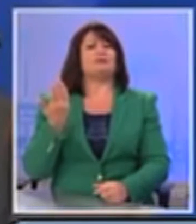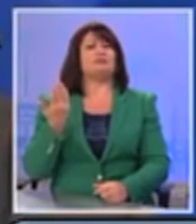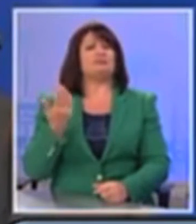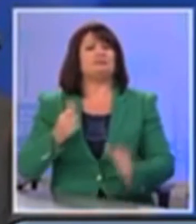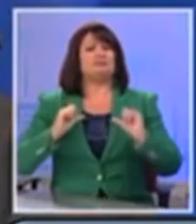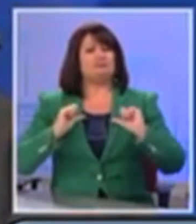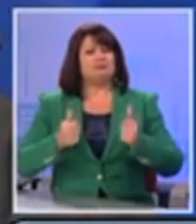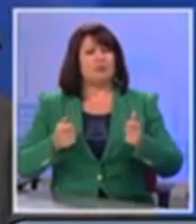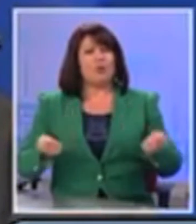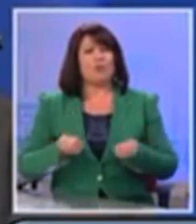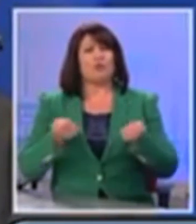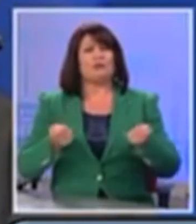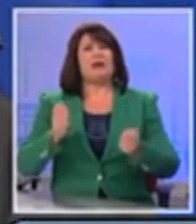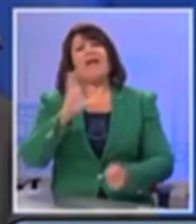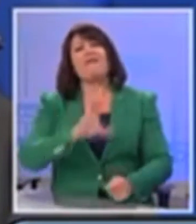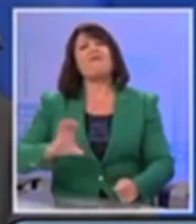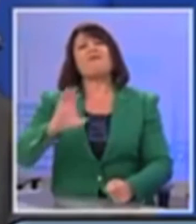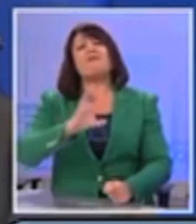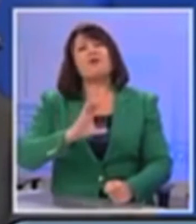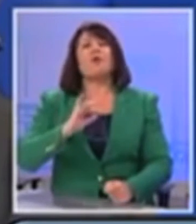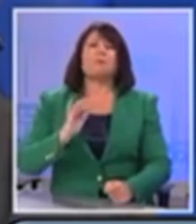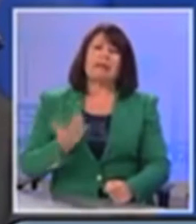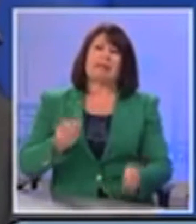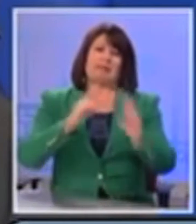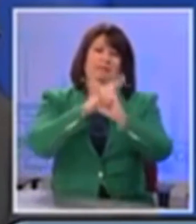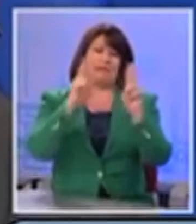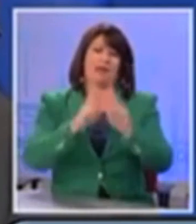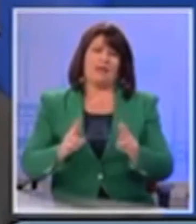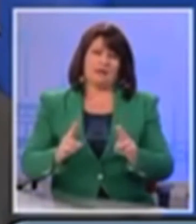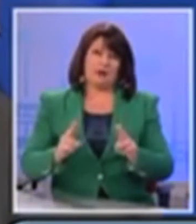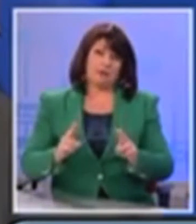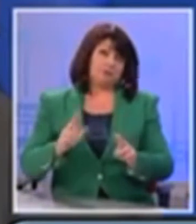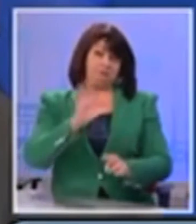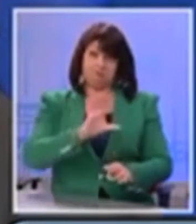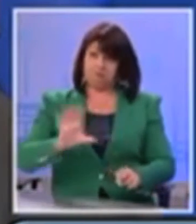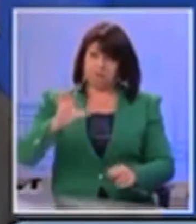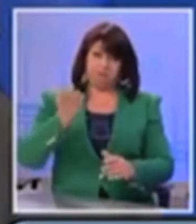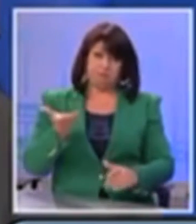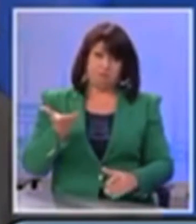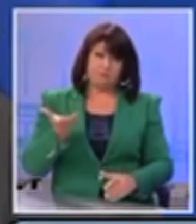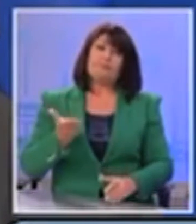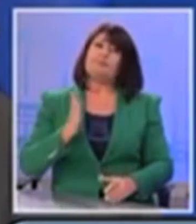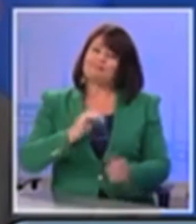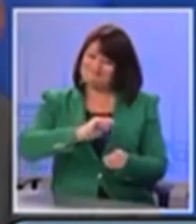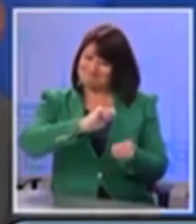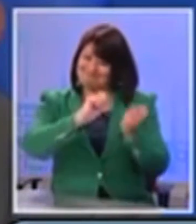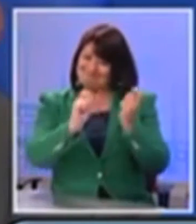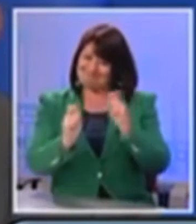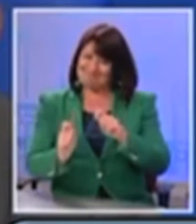international, pour modifier les rapports de force de manière à ce